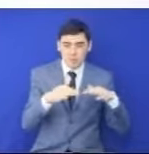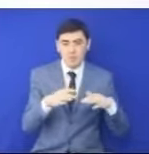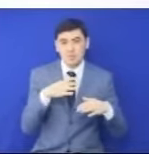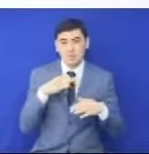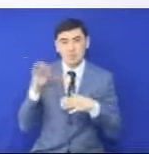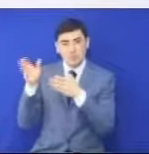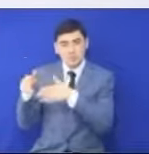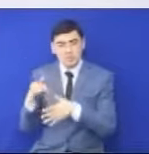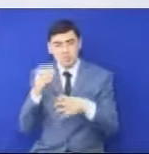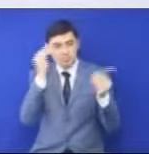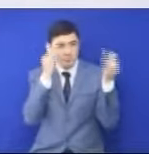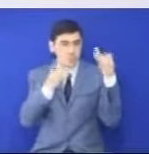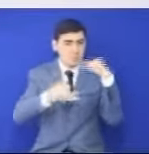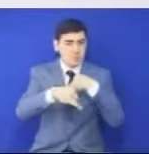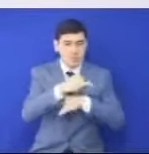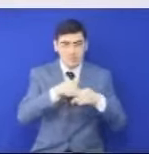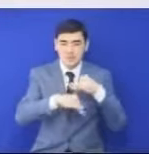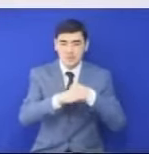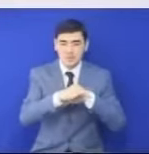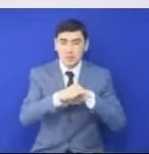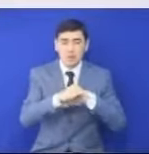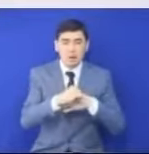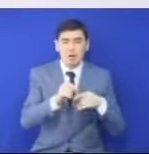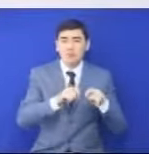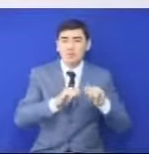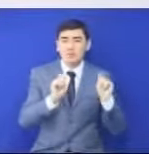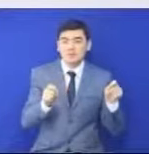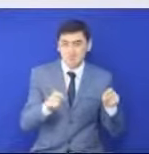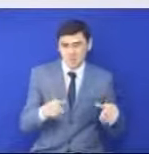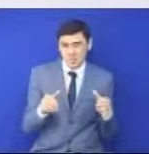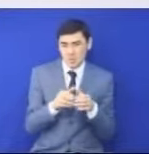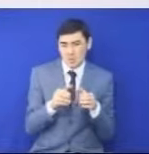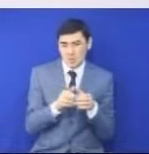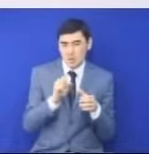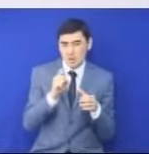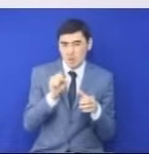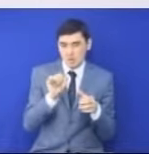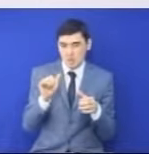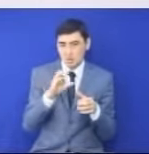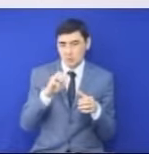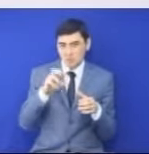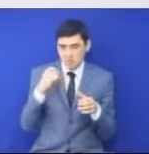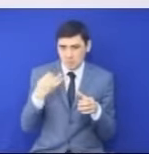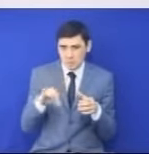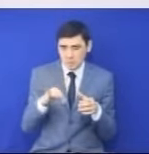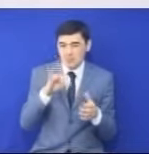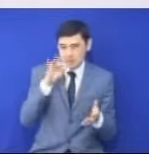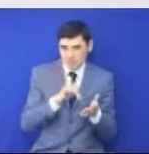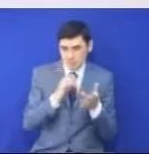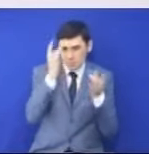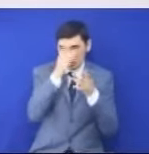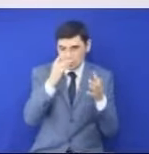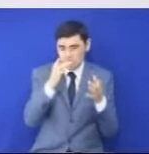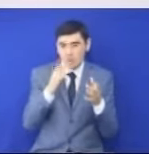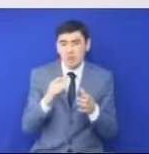и композитора. Организаторами мероприятия выступили Национально-культурный центр «Ахау семей», немецкий общественный центр